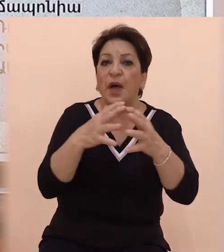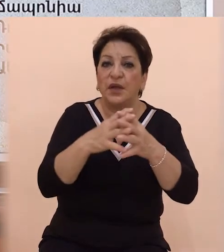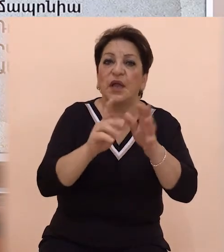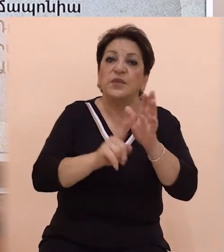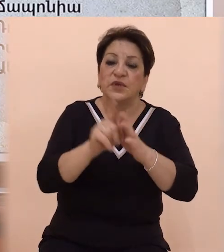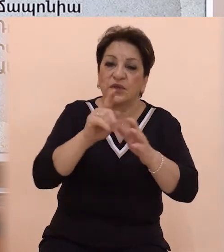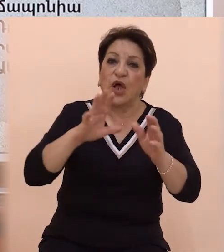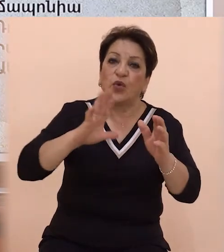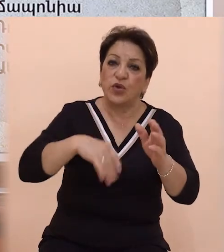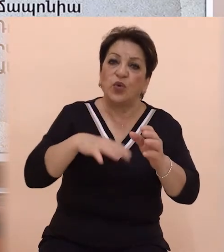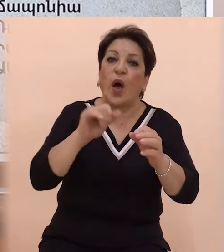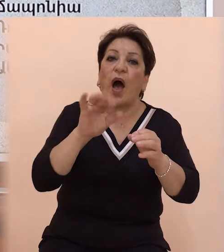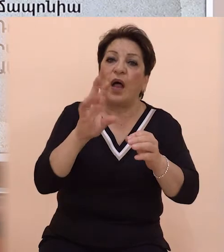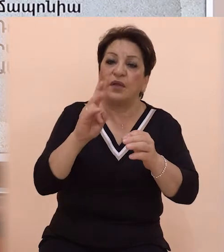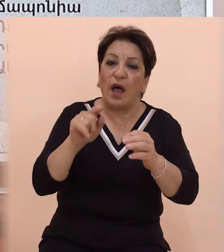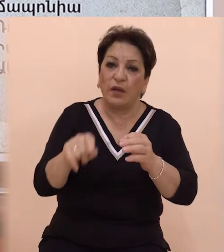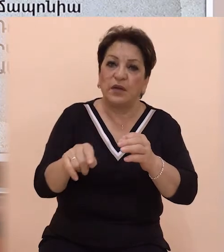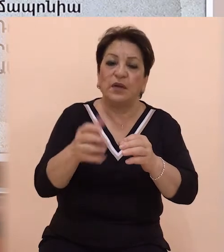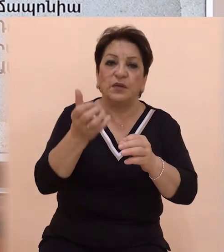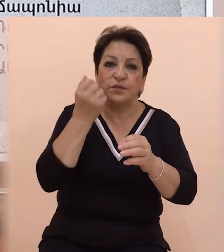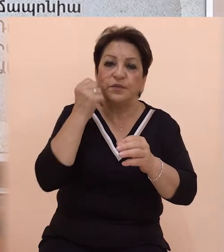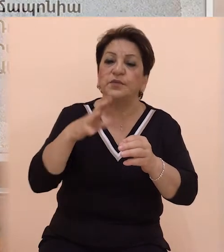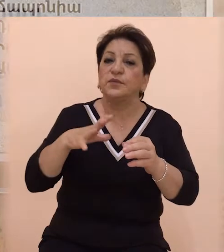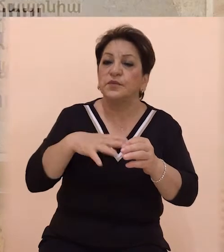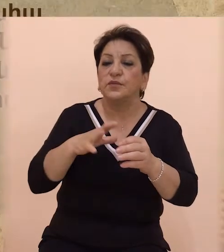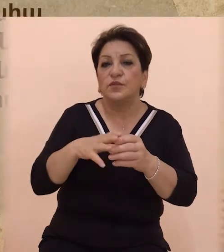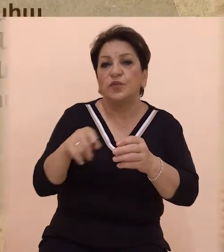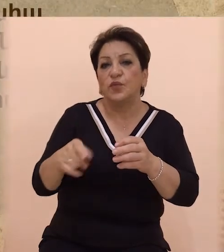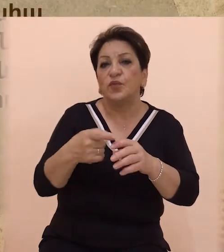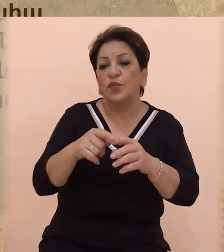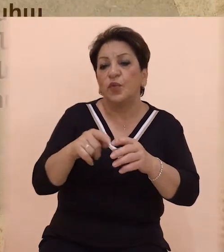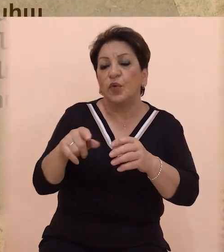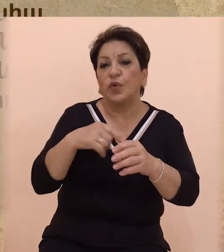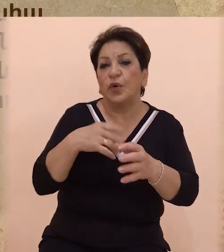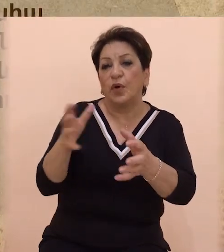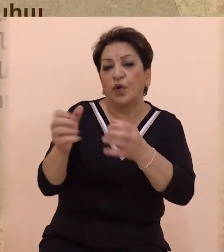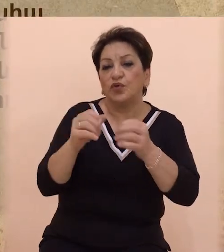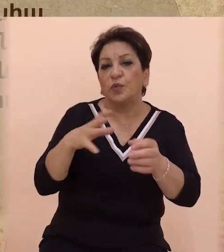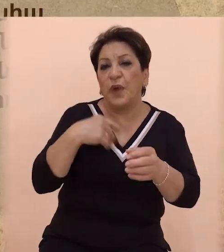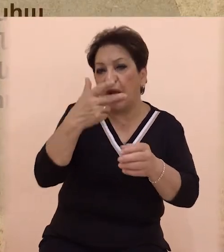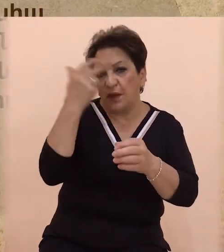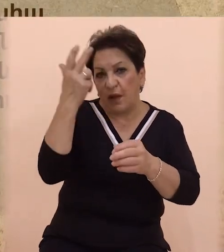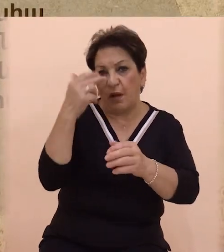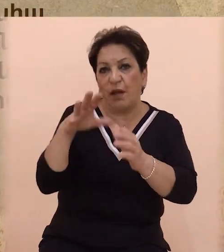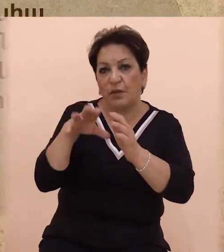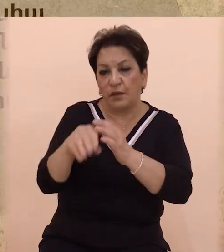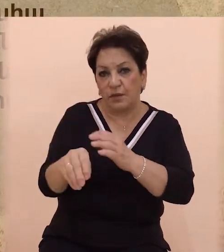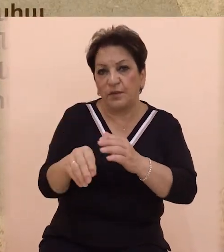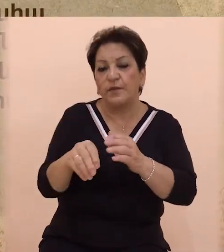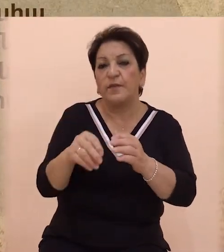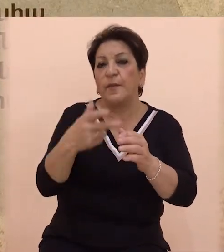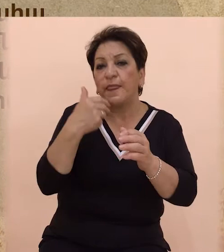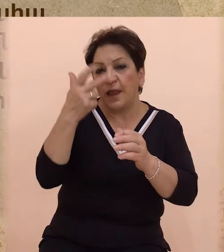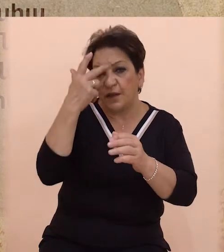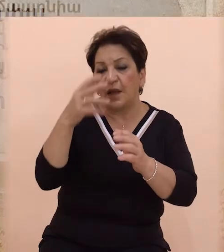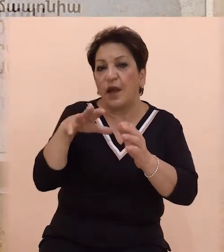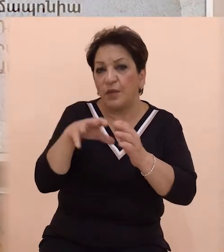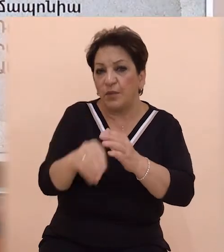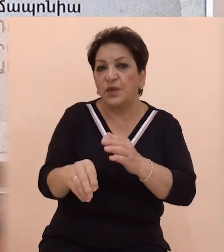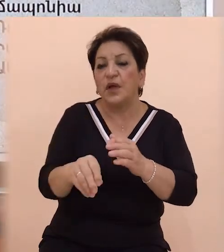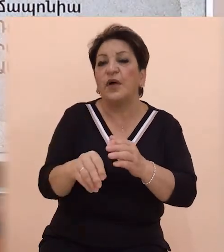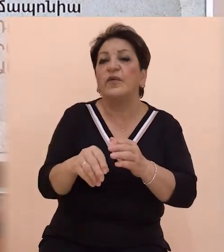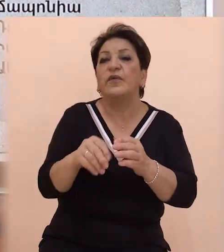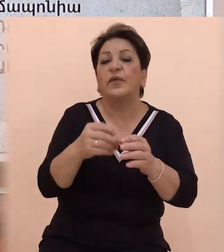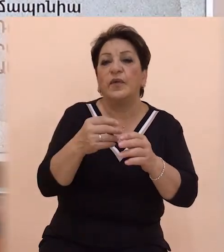սկսելուց հետոն անտանտը շահավետ առաջարգներով կարողացավ դեպի իրենք հաշեր իտալիային, նաև այն պատճարով, որ